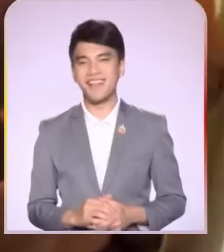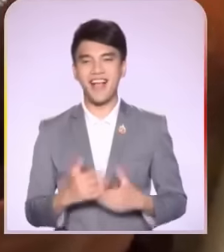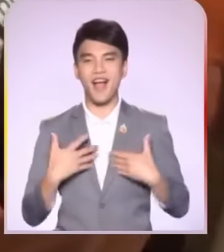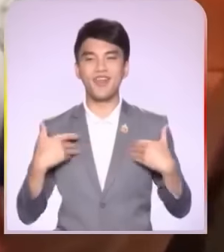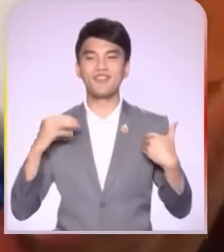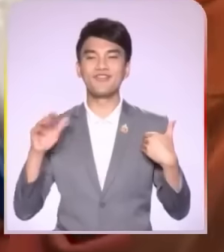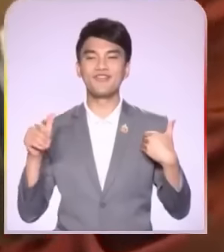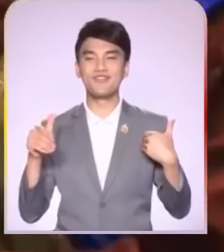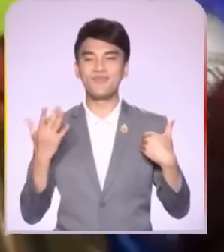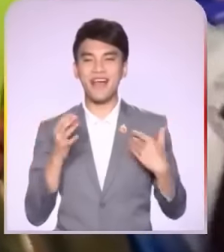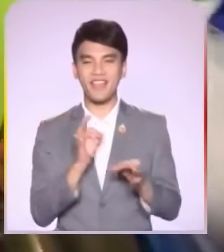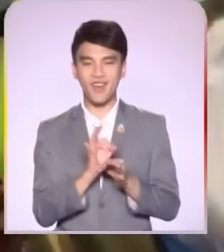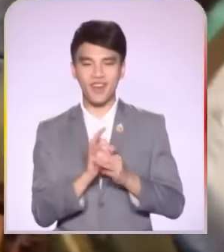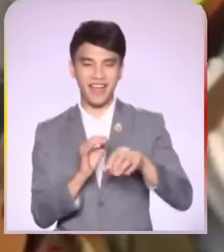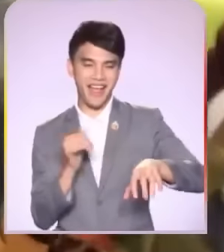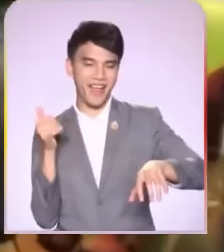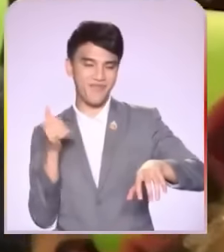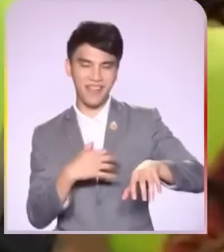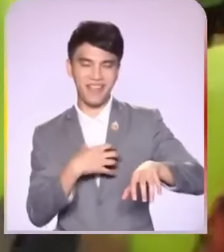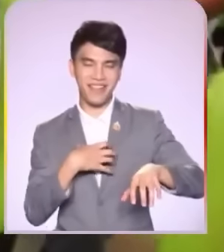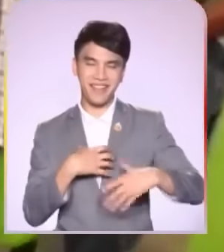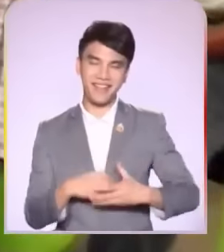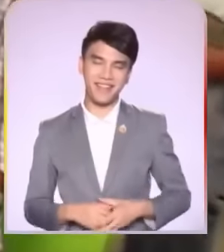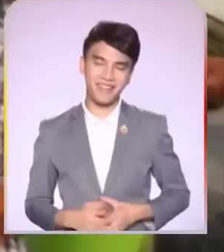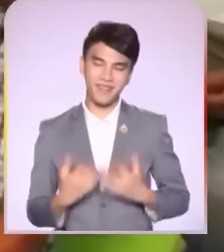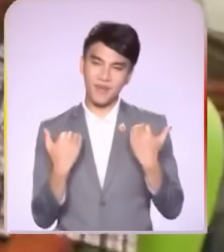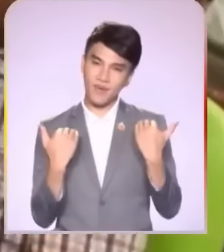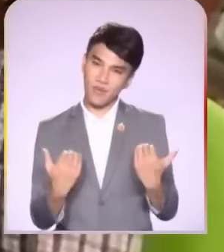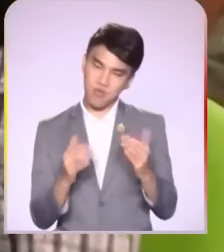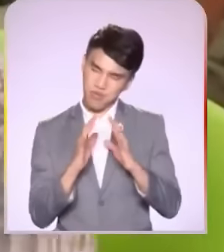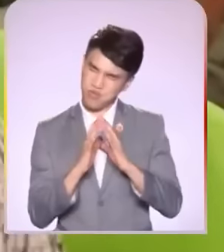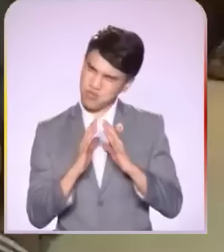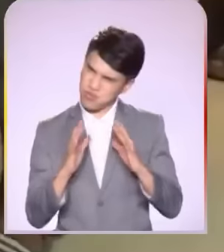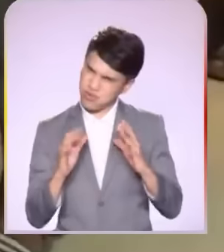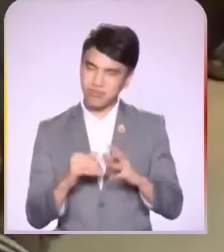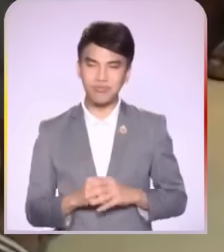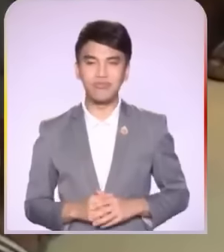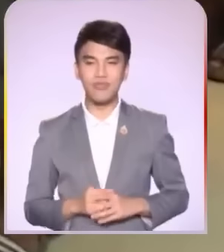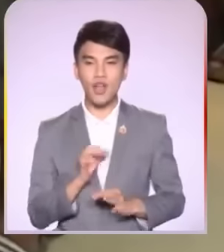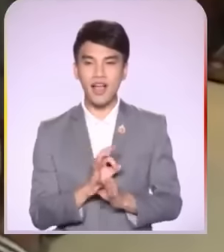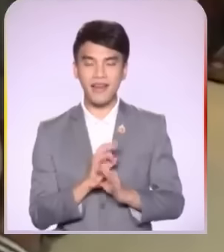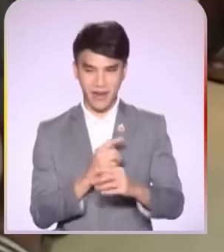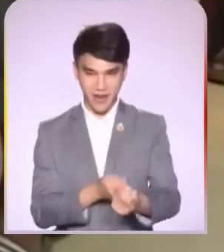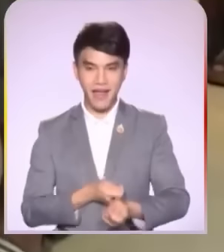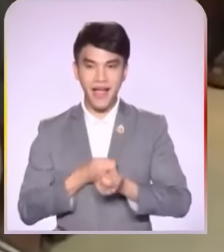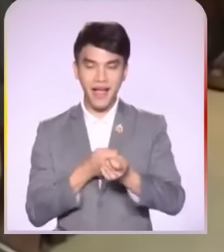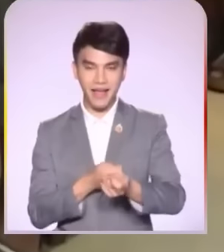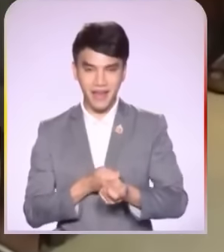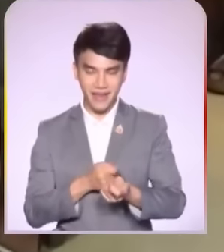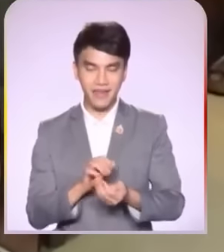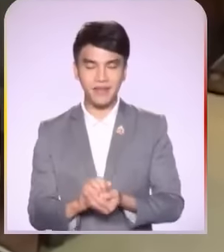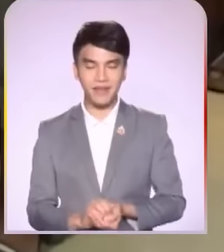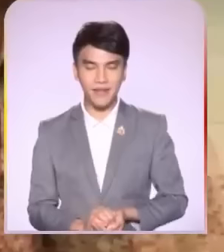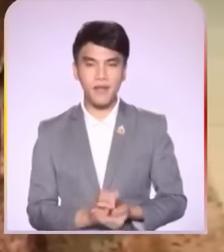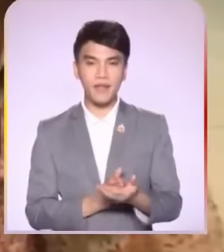สบายใจไปธนาคารกันเลยดีกว่าค่ะก็เลยทำให้บรรยากาศเป็นแบบนี้จุดนี้คือบรรยากาศที่ธนาคารเพื่อการเกษตรและสหกรณ์